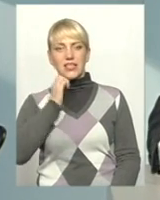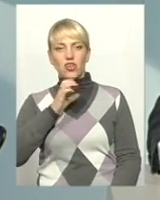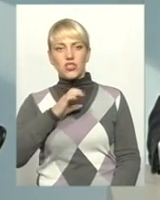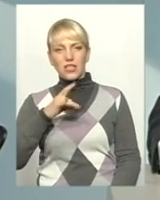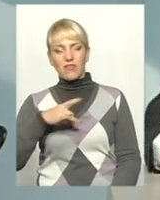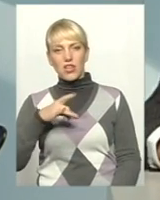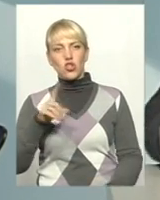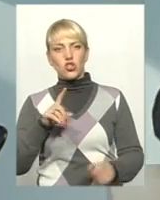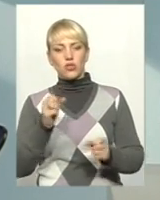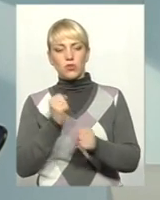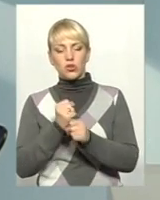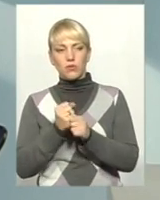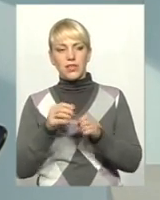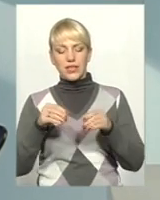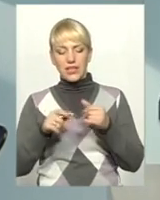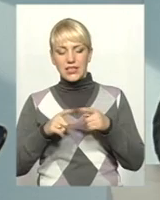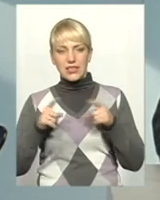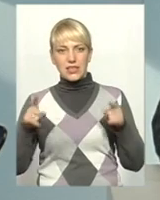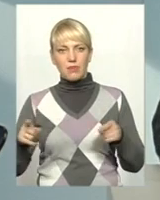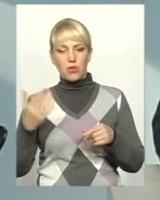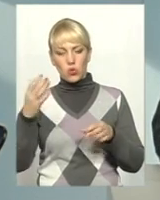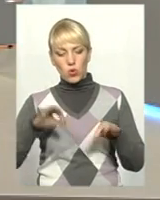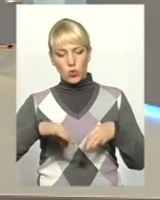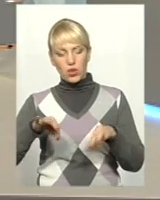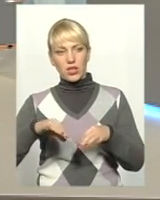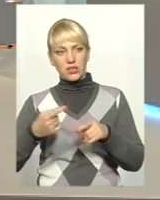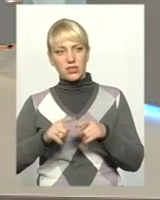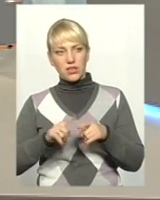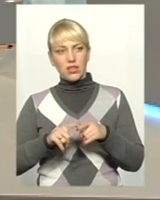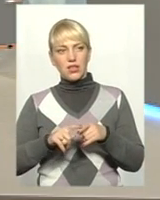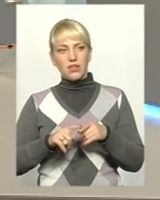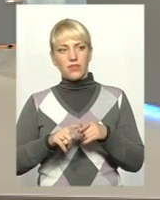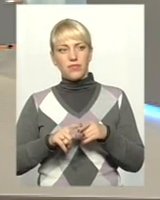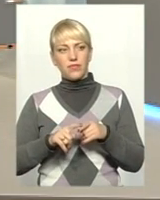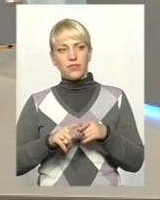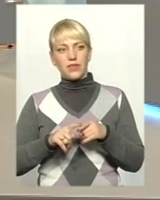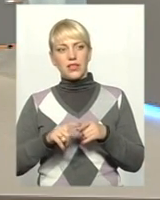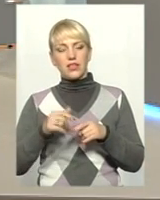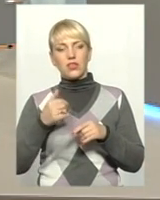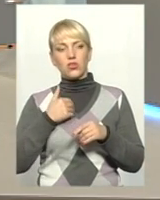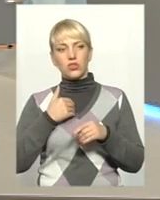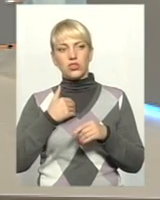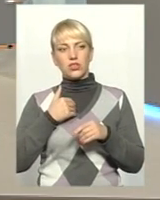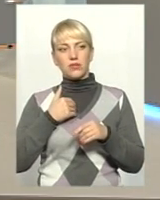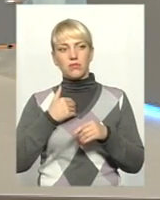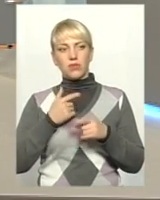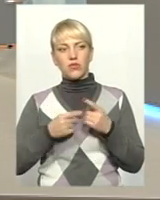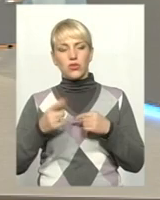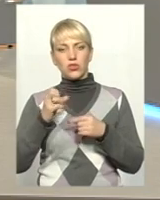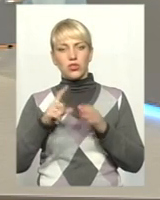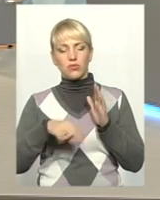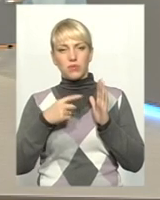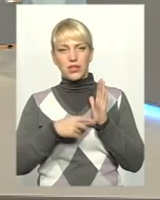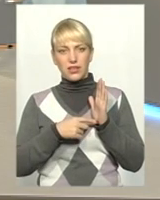цю ділянку. Разом плюс, з тим, його плюс, транспорт їздить цими дорогами. Петро Іванович, хотілося б вернутися до питання ще